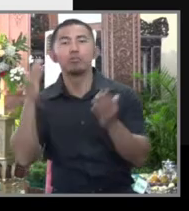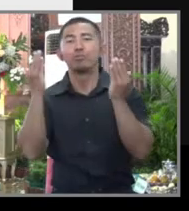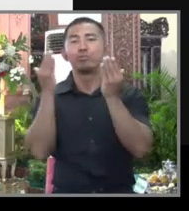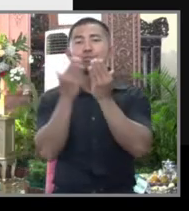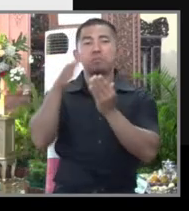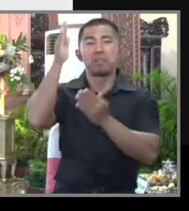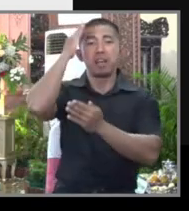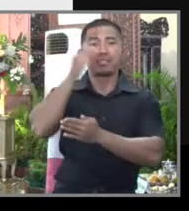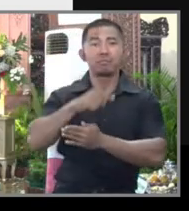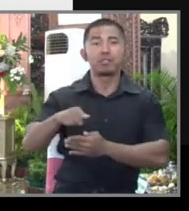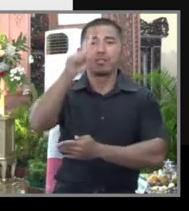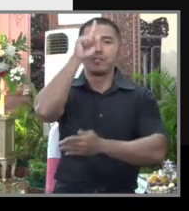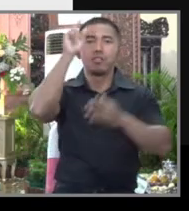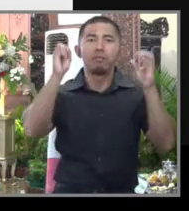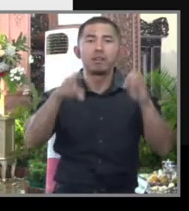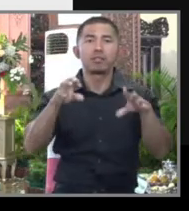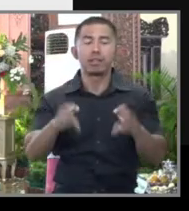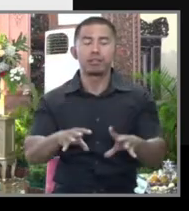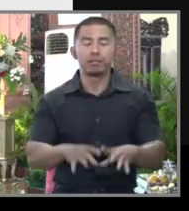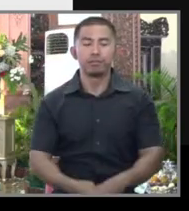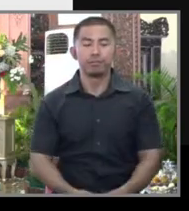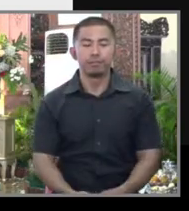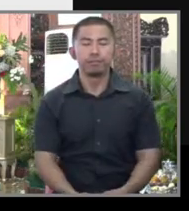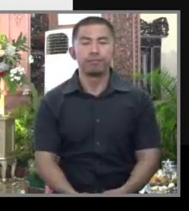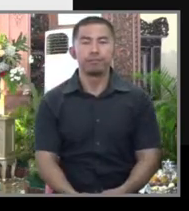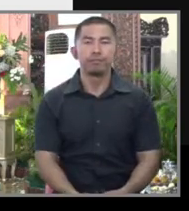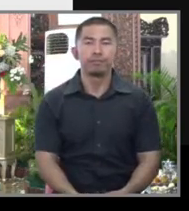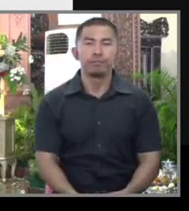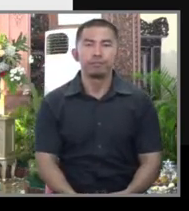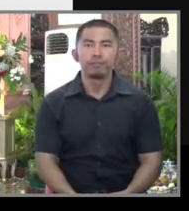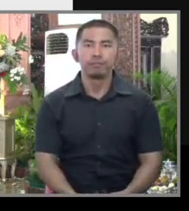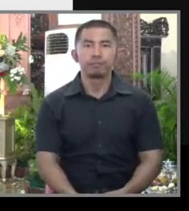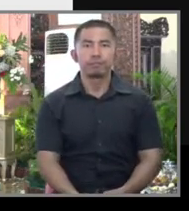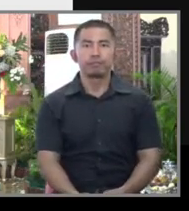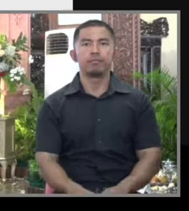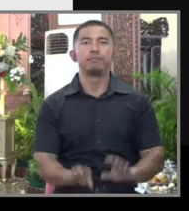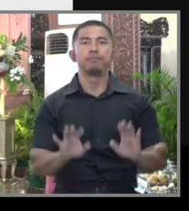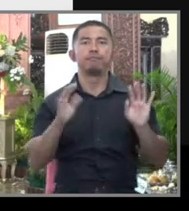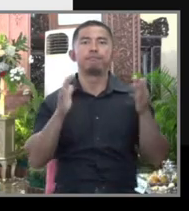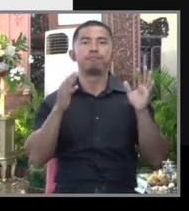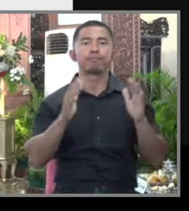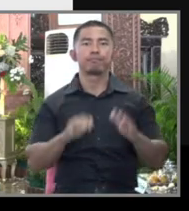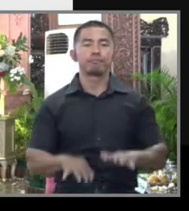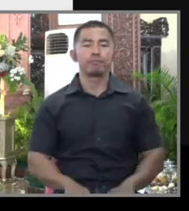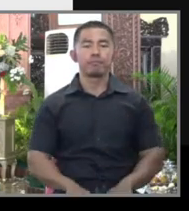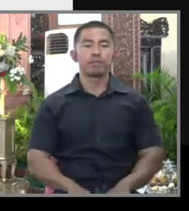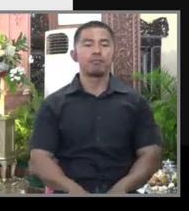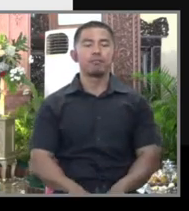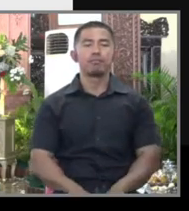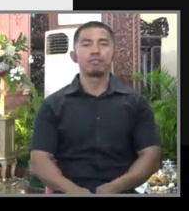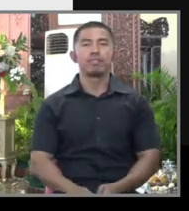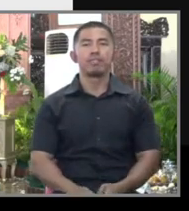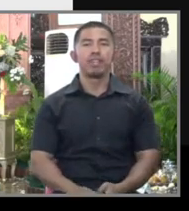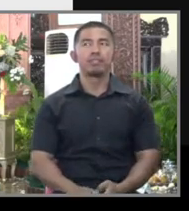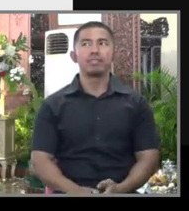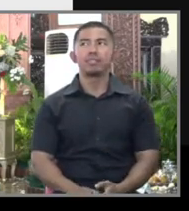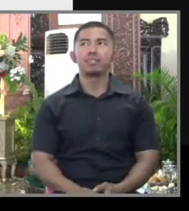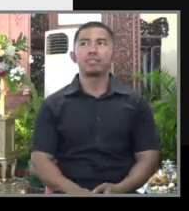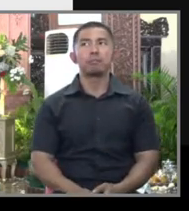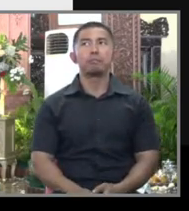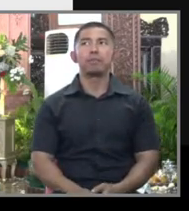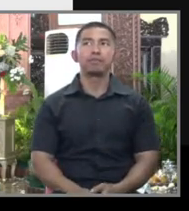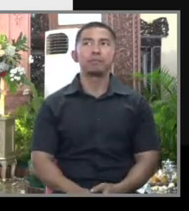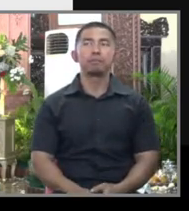hidayah. Wassalamualaikum warahmatullahi wabarakatuh. Waalaikumsalam warahmatullahi wabarakatuh. Kita beri applause untuk para bupati yang